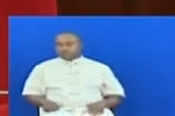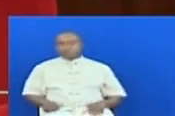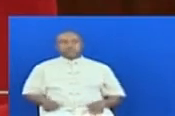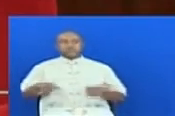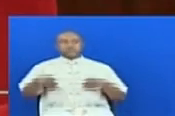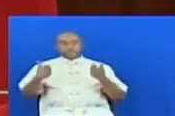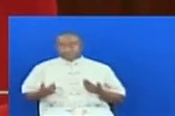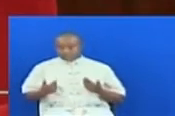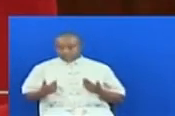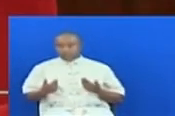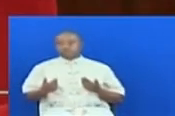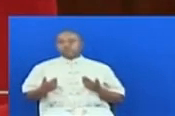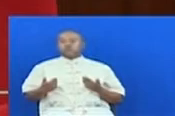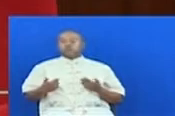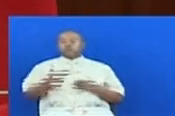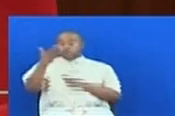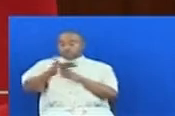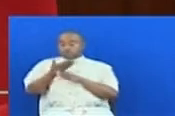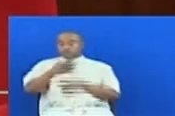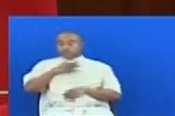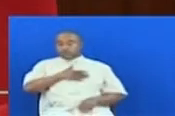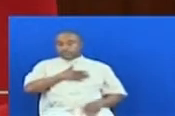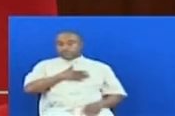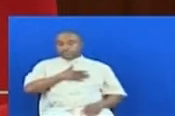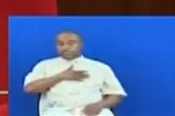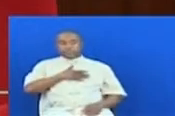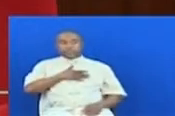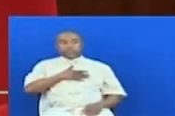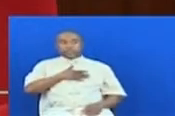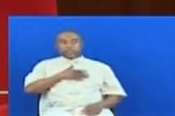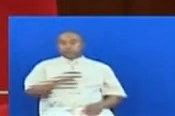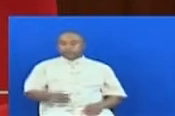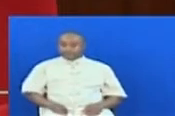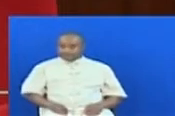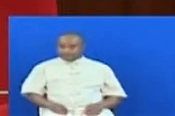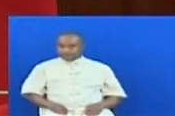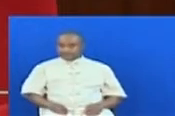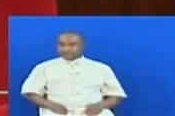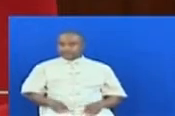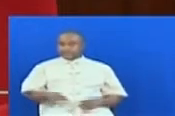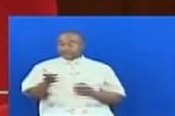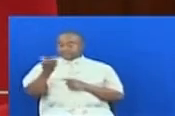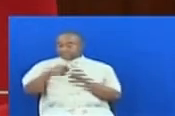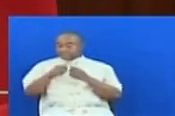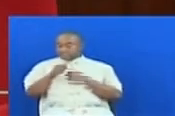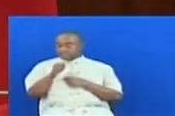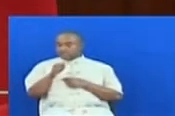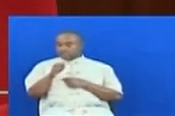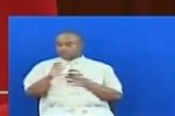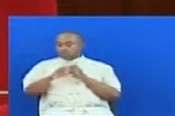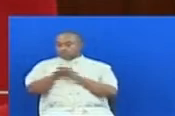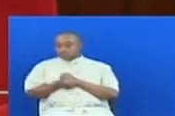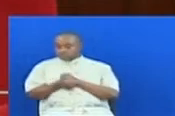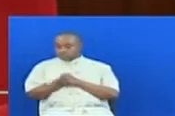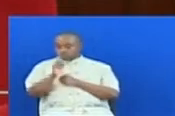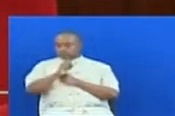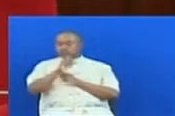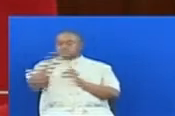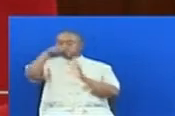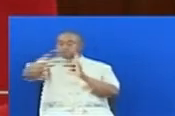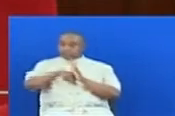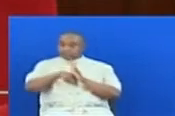Mwenyekiti, kwa uzoefu wangu wa miaka 5 ndani ya kama mwakilishi huko chini, sasa